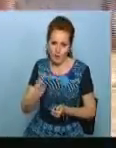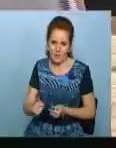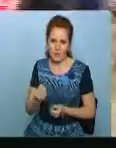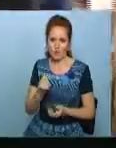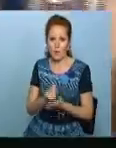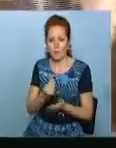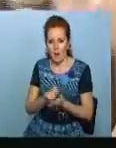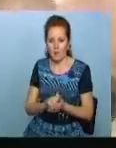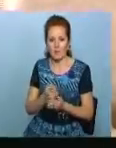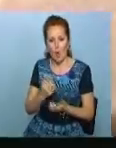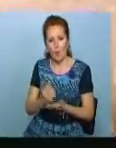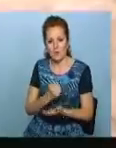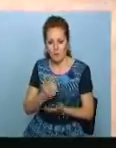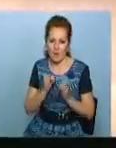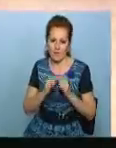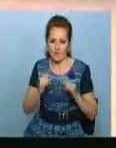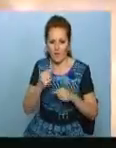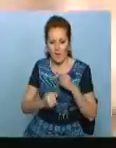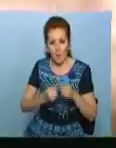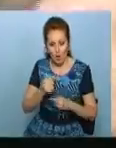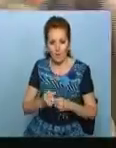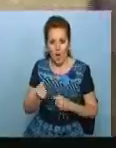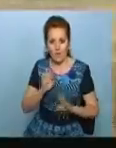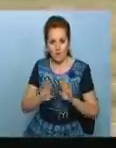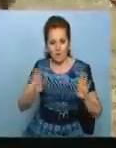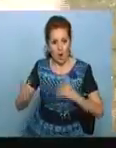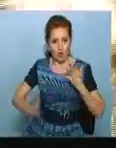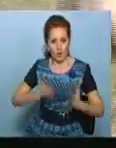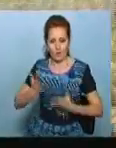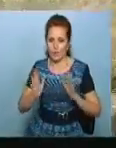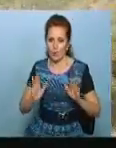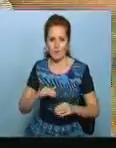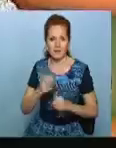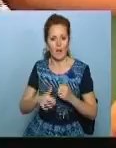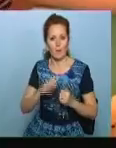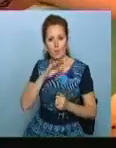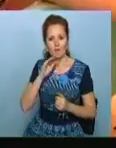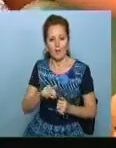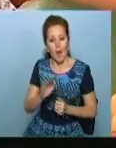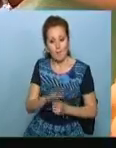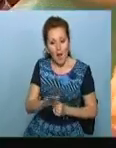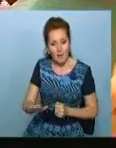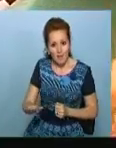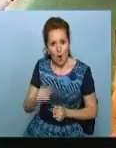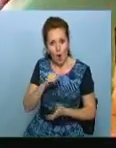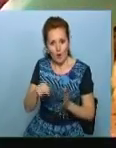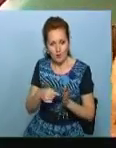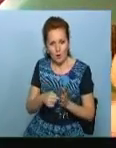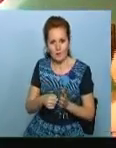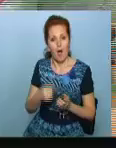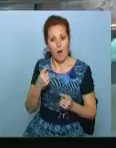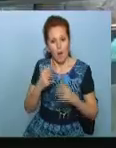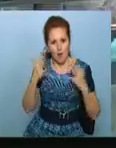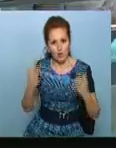успехи в разведении и поддержании пород. А выставка вызвала ажиотаж не только среди профессионалов. Для маленьких горожан она стала большим познавательным